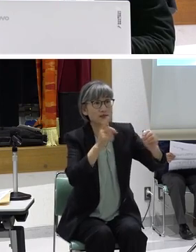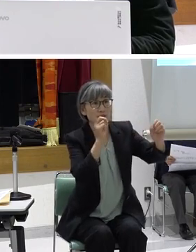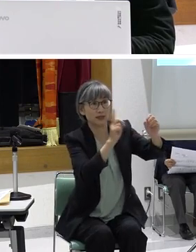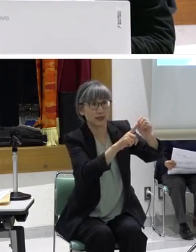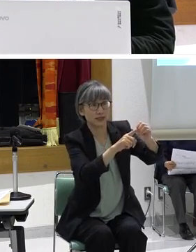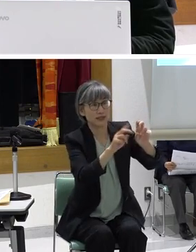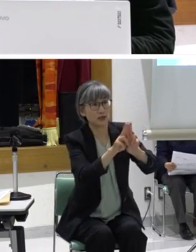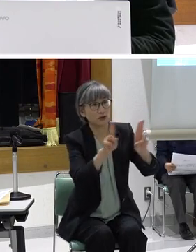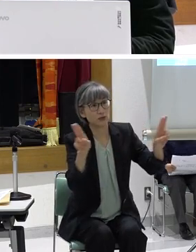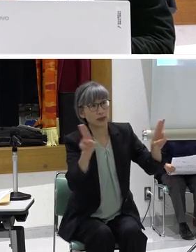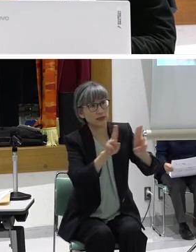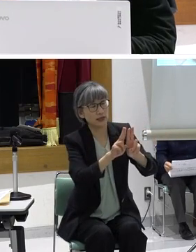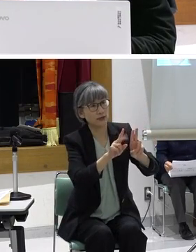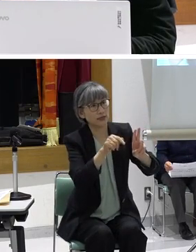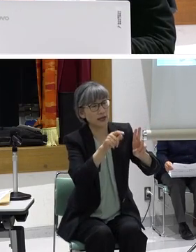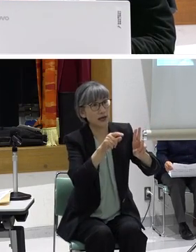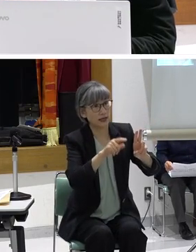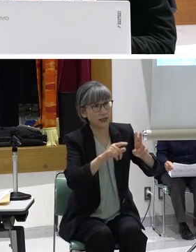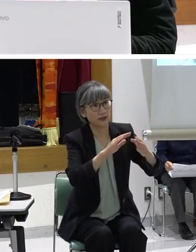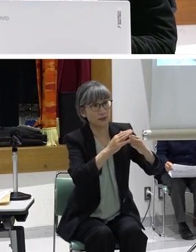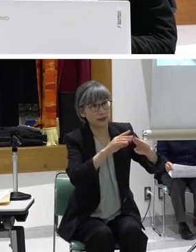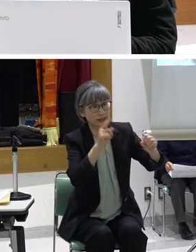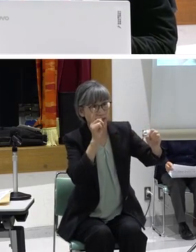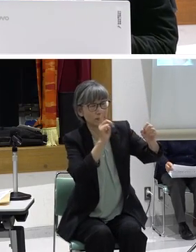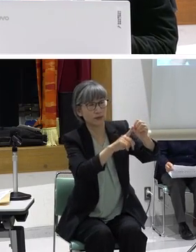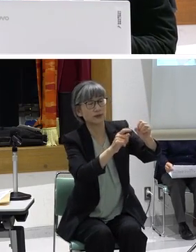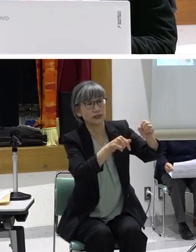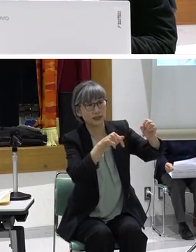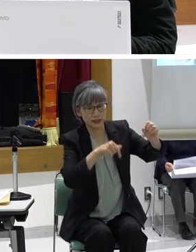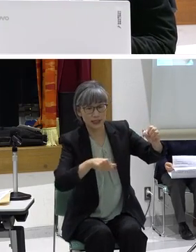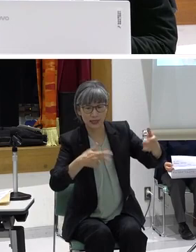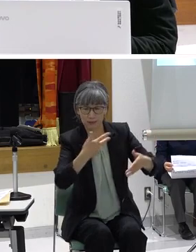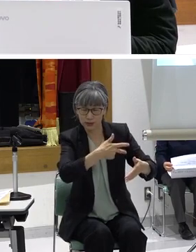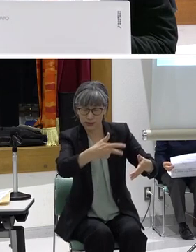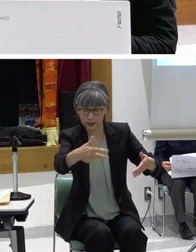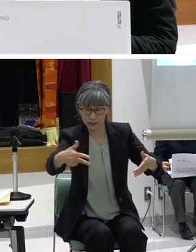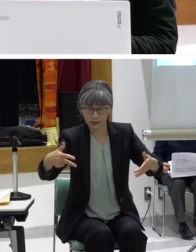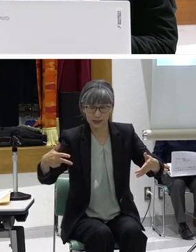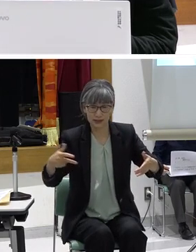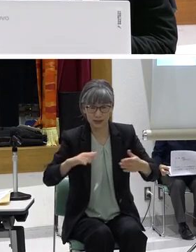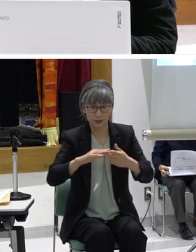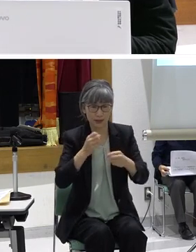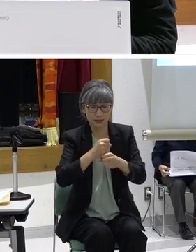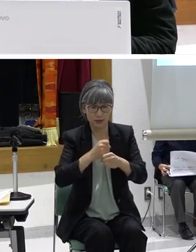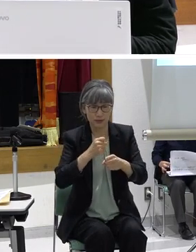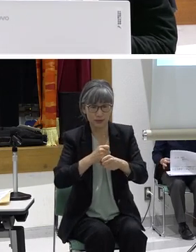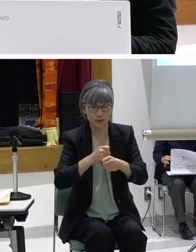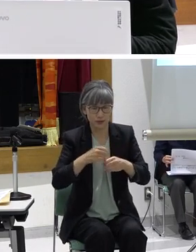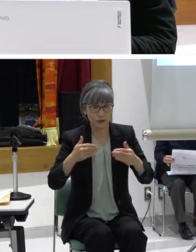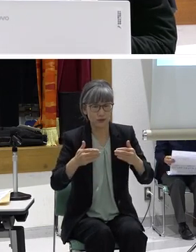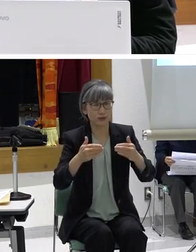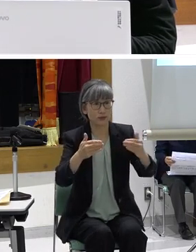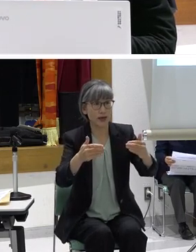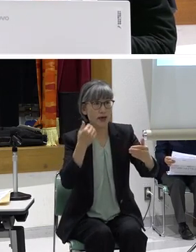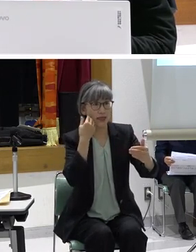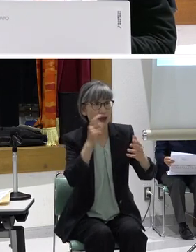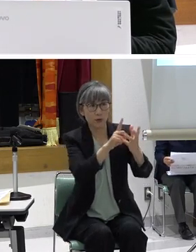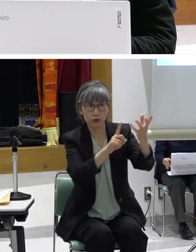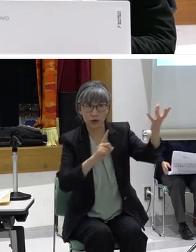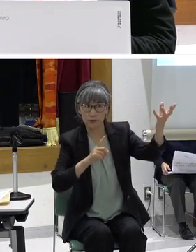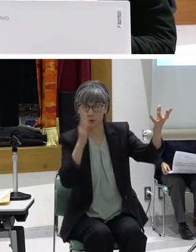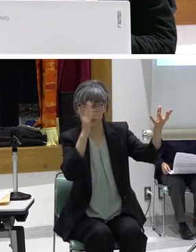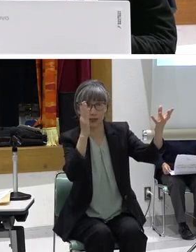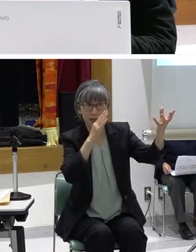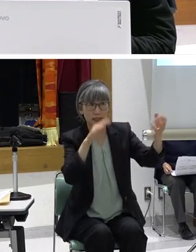に沿って全地域の街づくりを進め、誰も取り残されることのないインクルーシブな社会